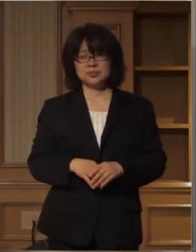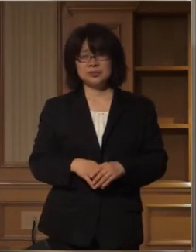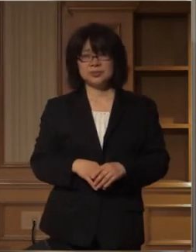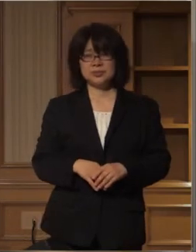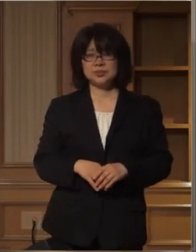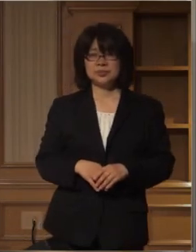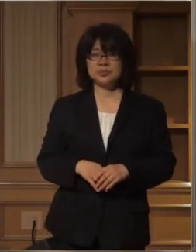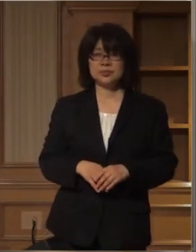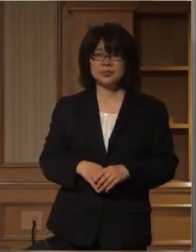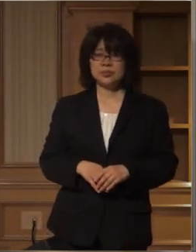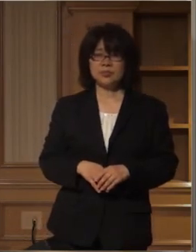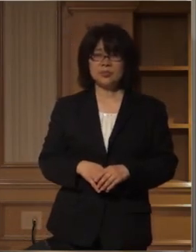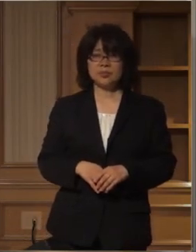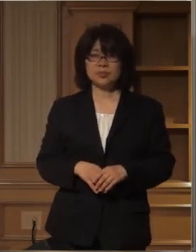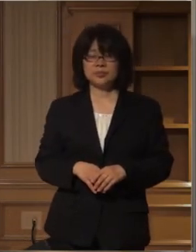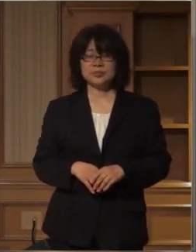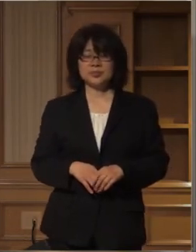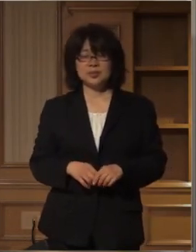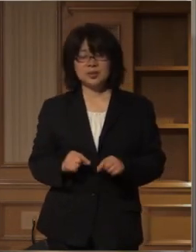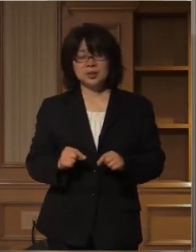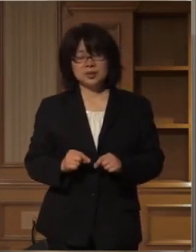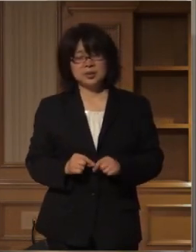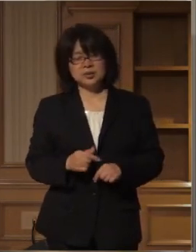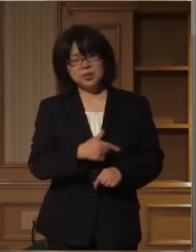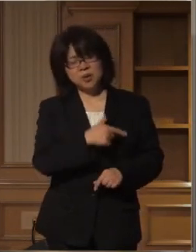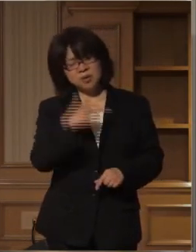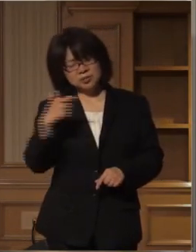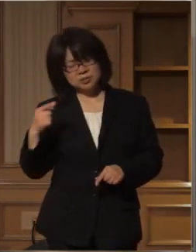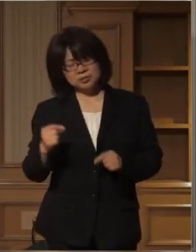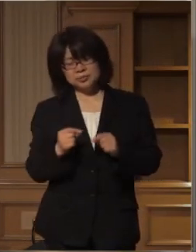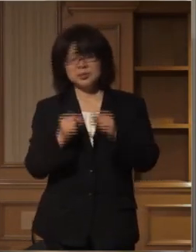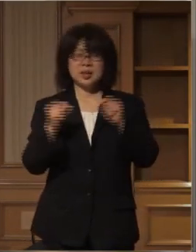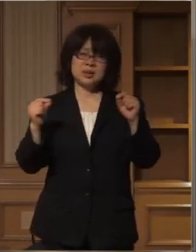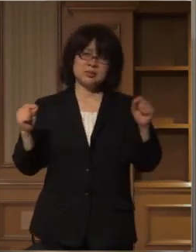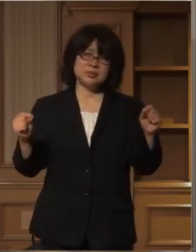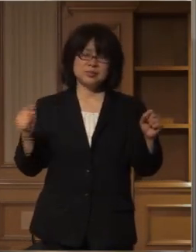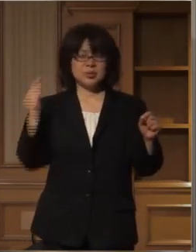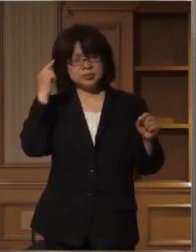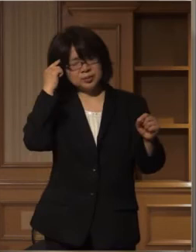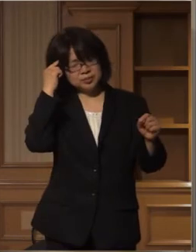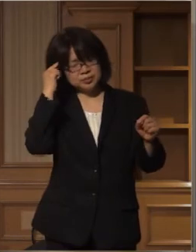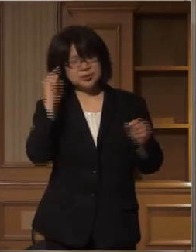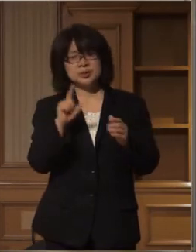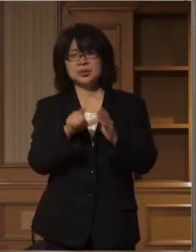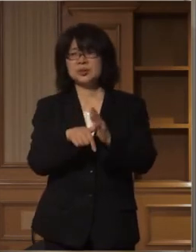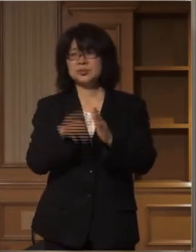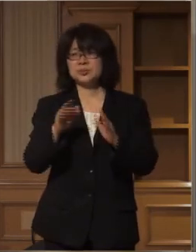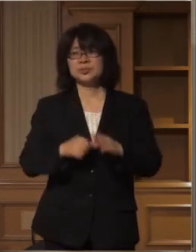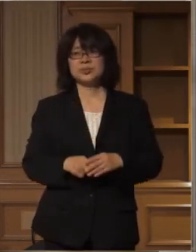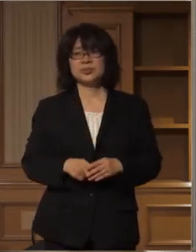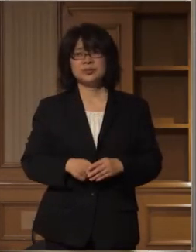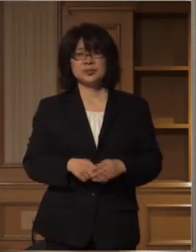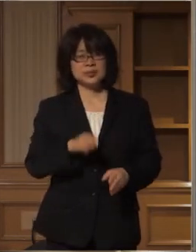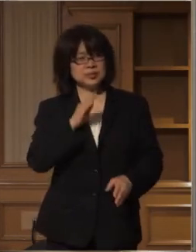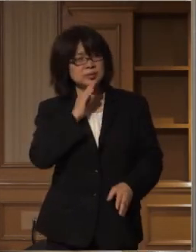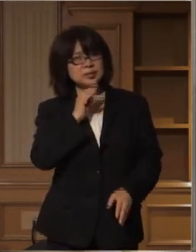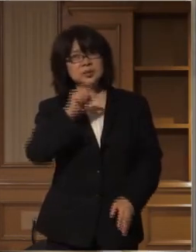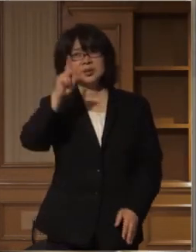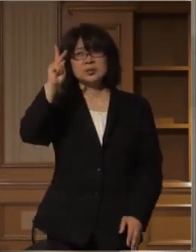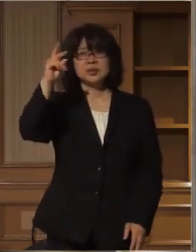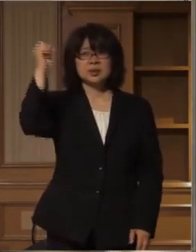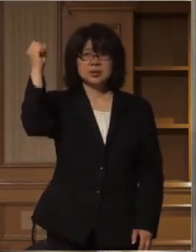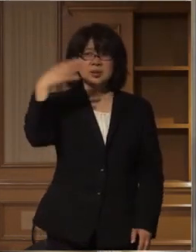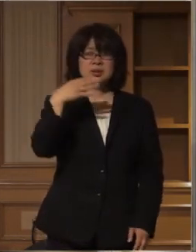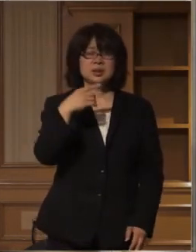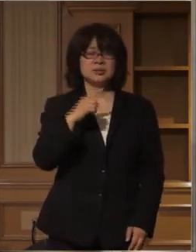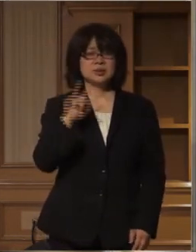、なんかすごく長く感じたいとかですね、神が語られているかどうかの吟味はすごく重要です。だけれども神が